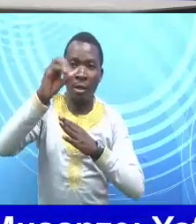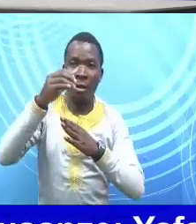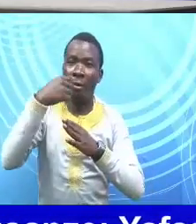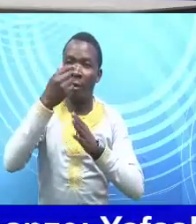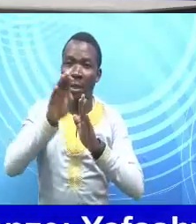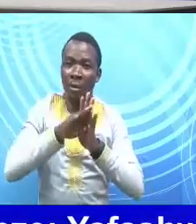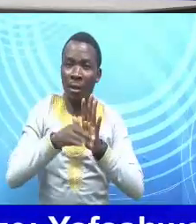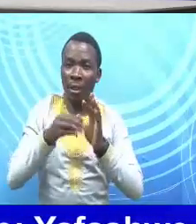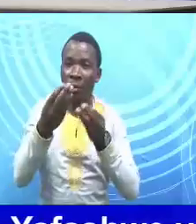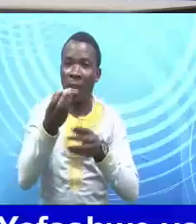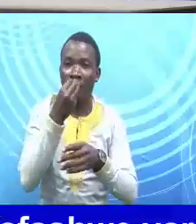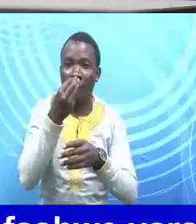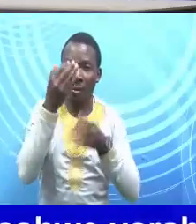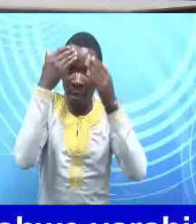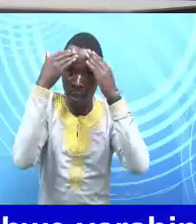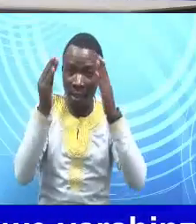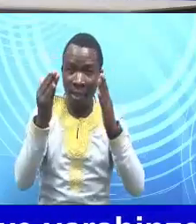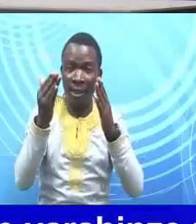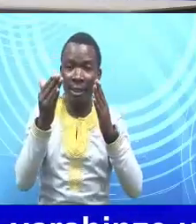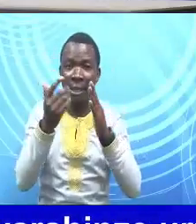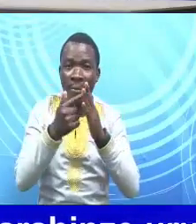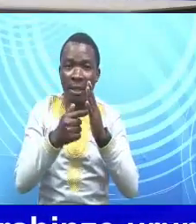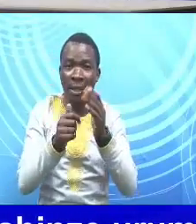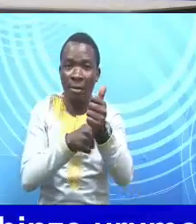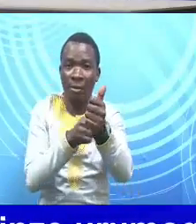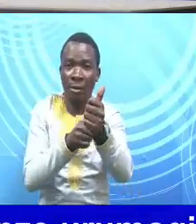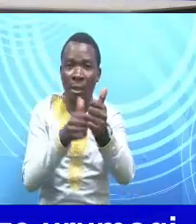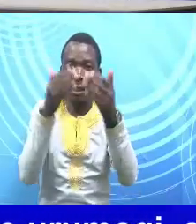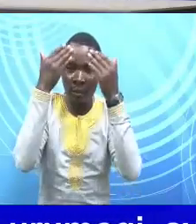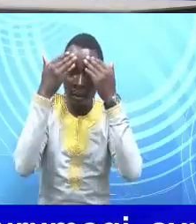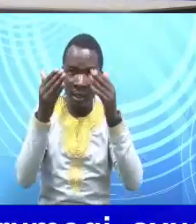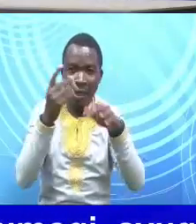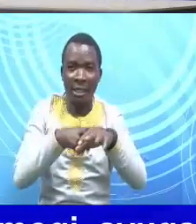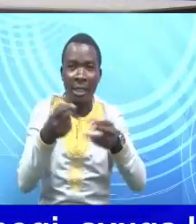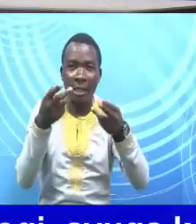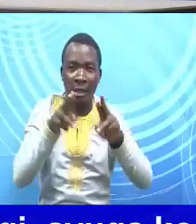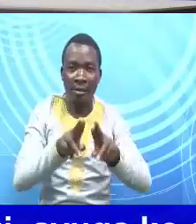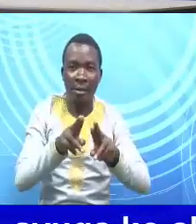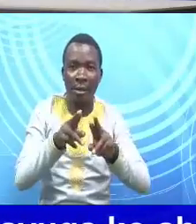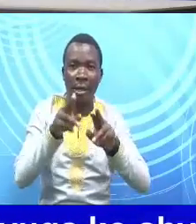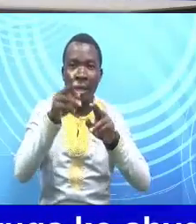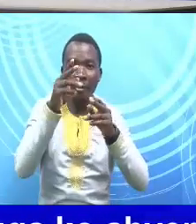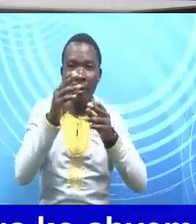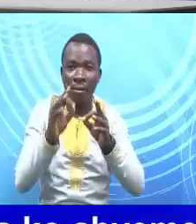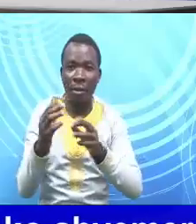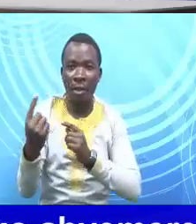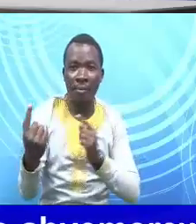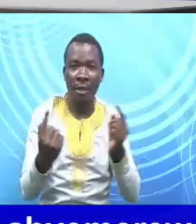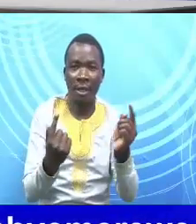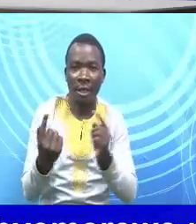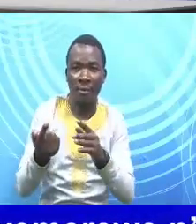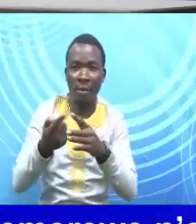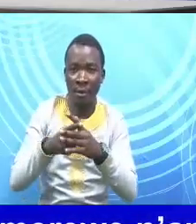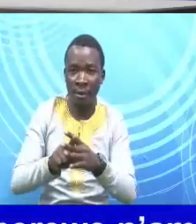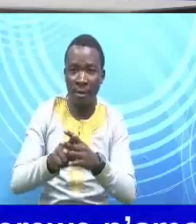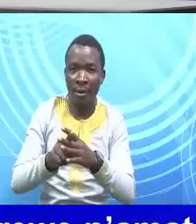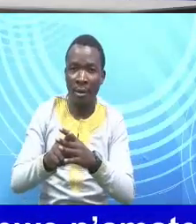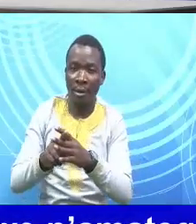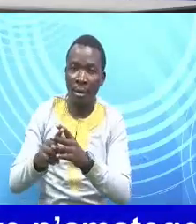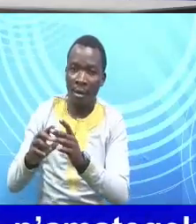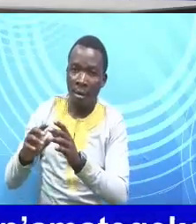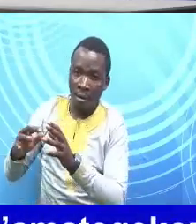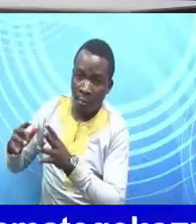mu rugo batazi icyo igenderaho, ndetse ngo ntibamenya igihe yabereye, akaba nabyo rimwe na rimwe ngo biheraho bishora mu muhanda